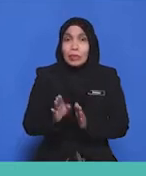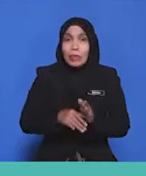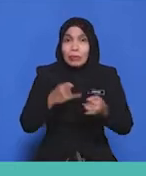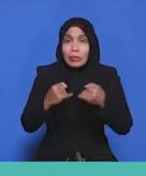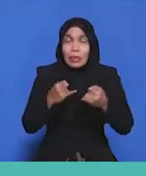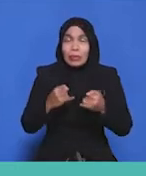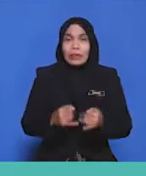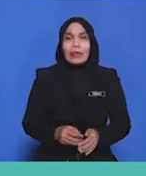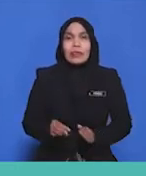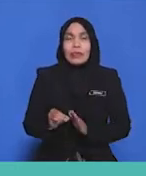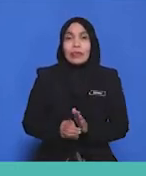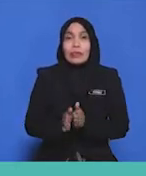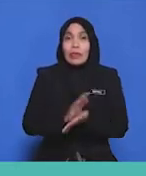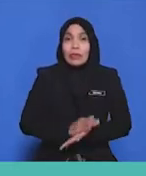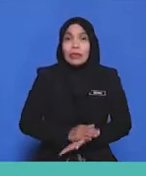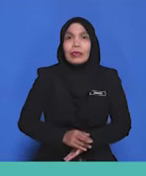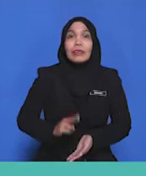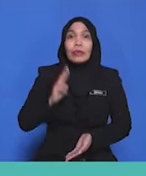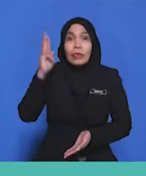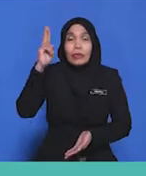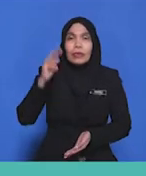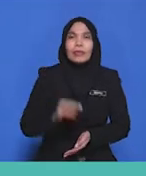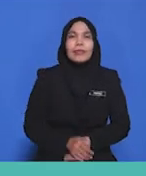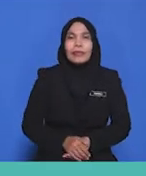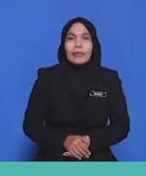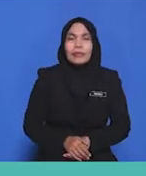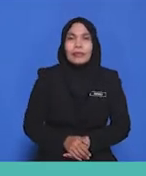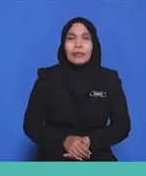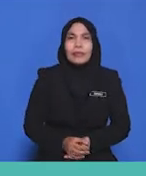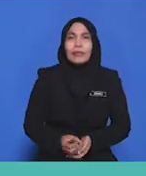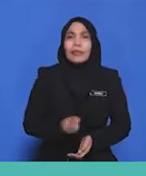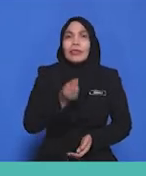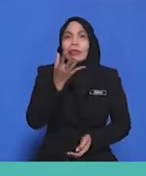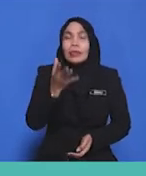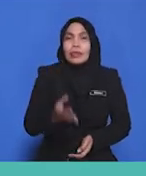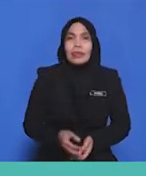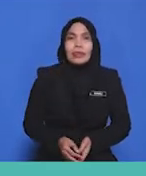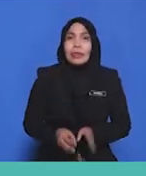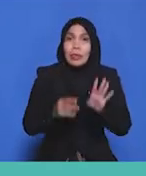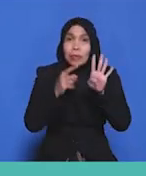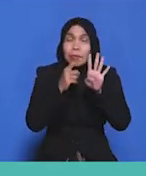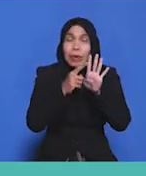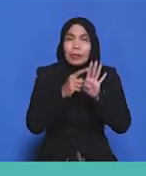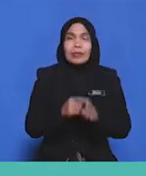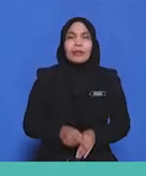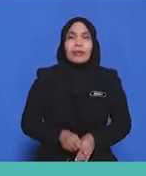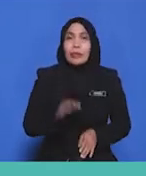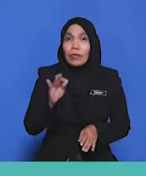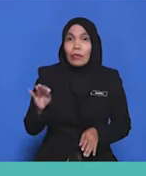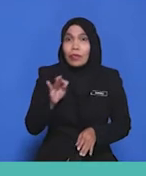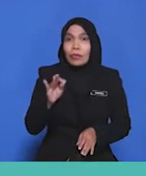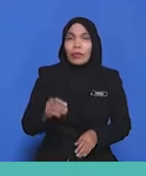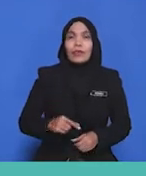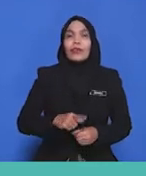kejuaraan. Nyatakan empat faktor luaran yang mendorong anak-anak Siddiq melibatkan diri dalam sukan